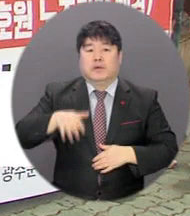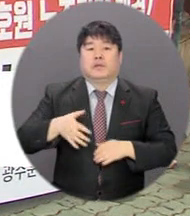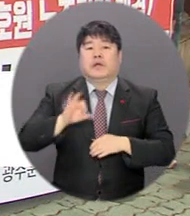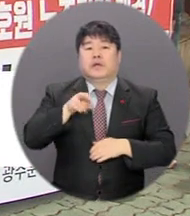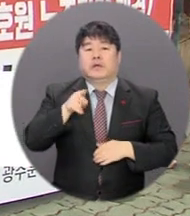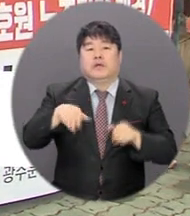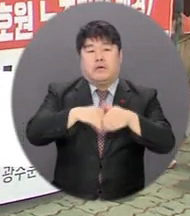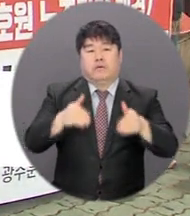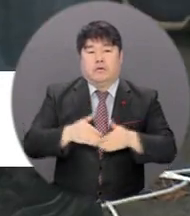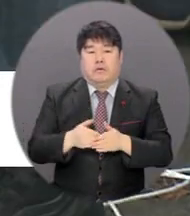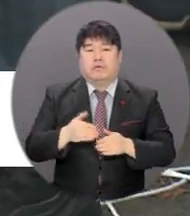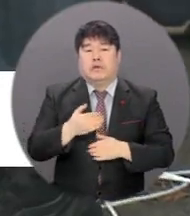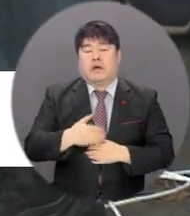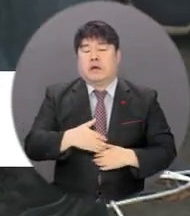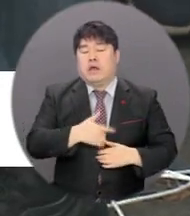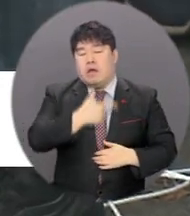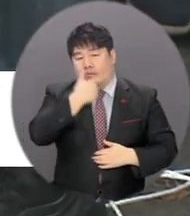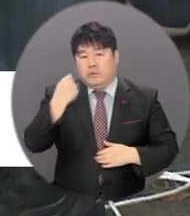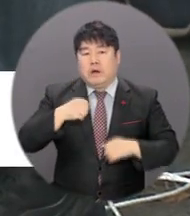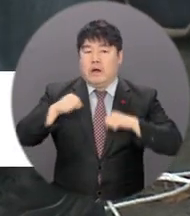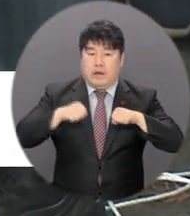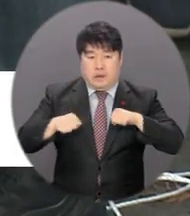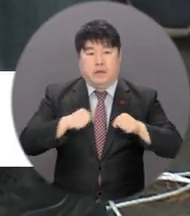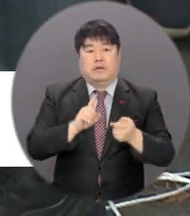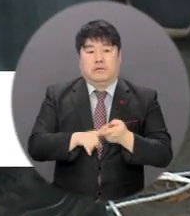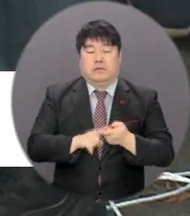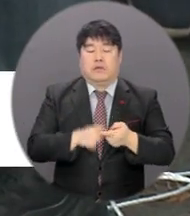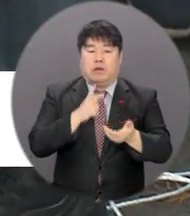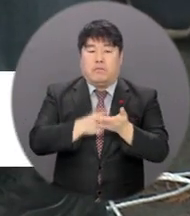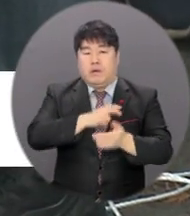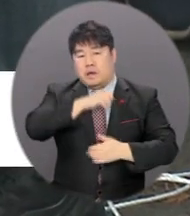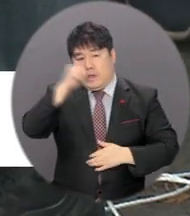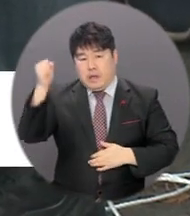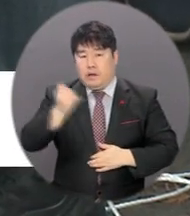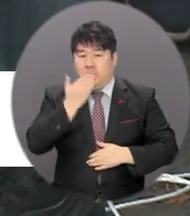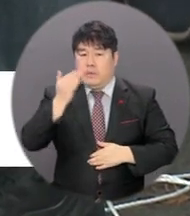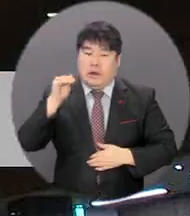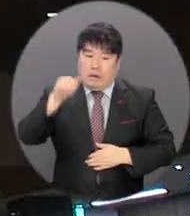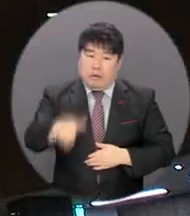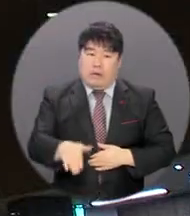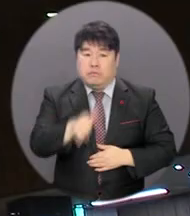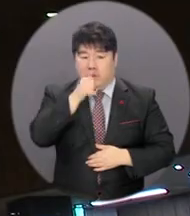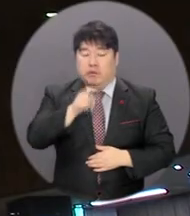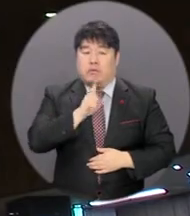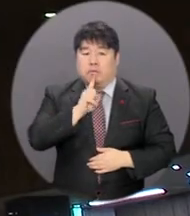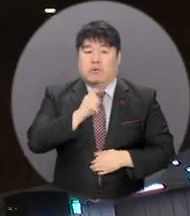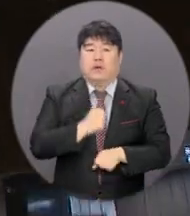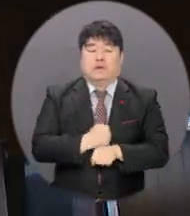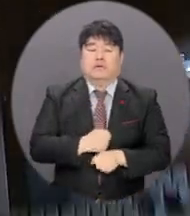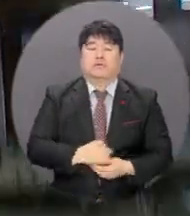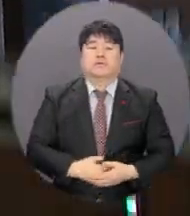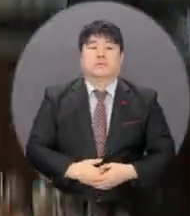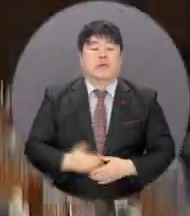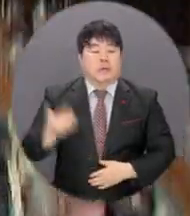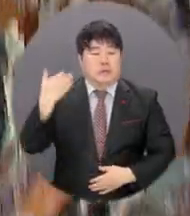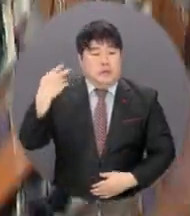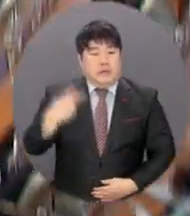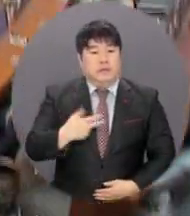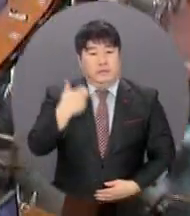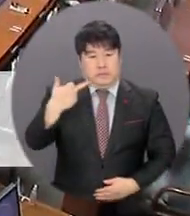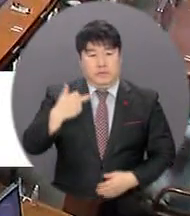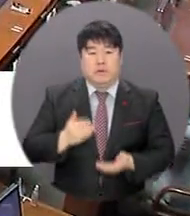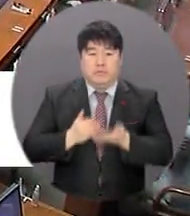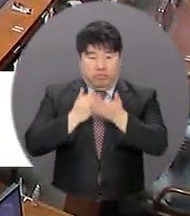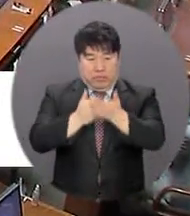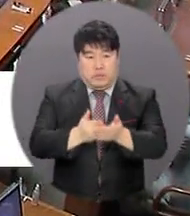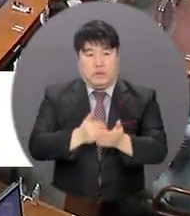여당의 미지근한 행보가 법안 통과 가능성을 낮추고 있다는 지적도 함께 제기되고 있습니다. 지난 2017년